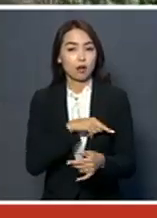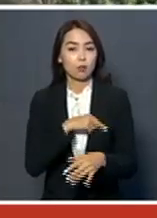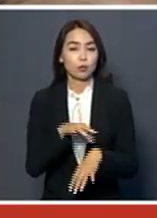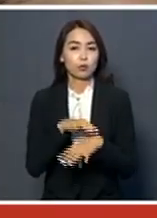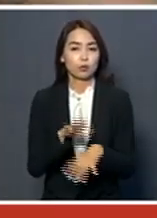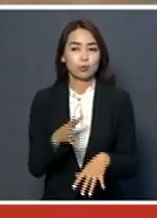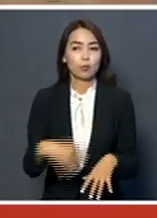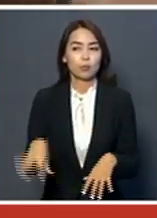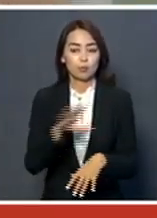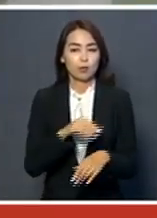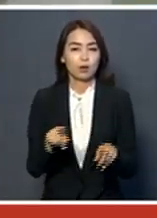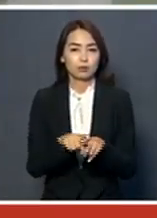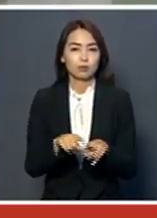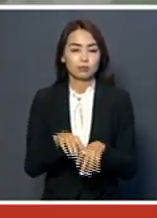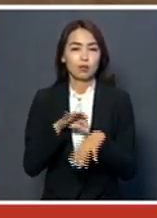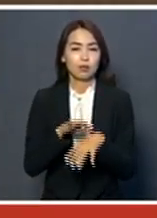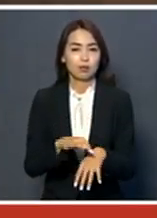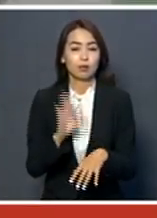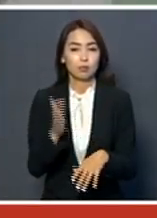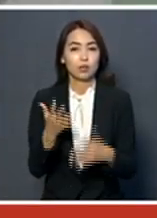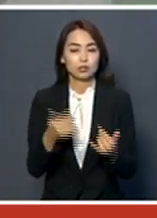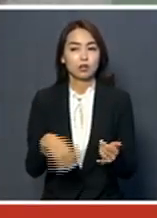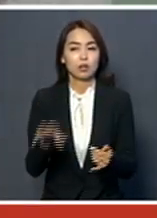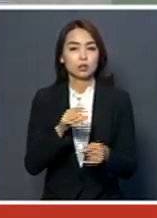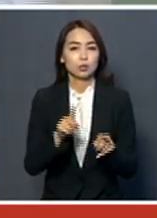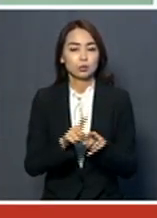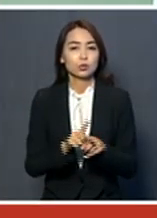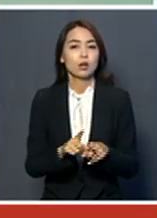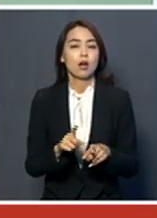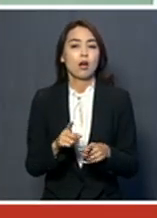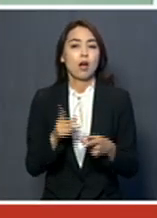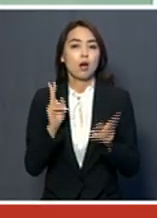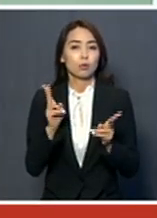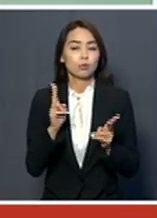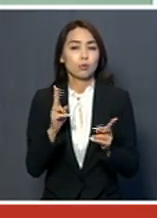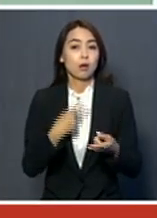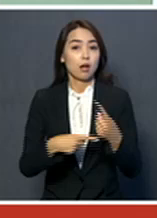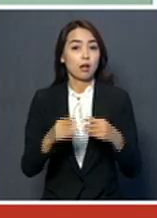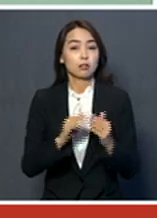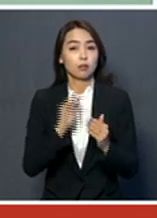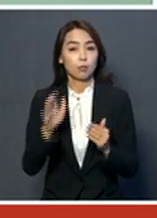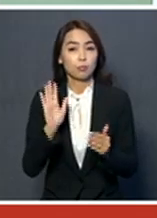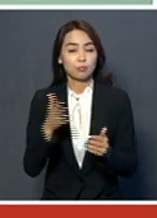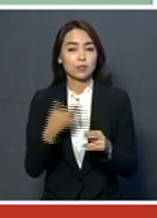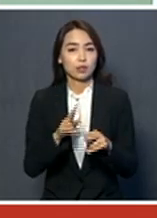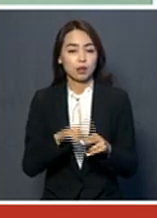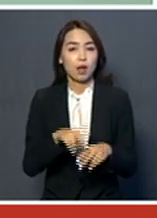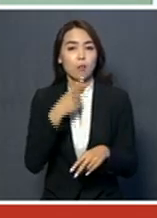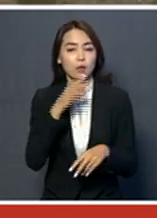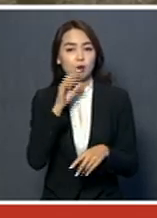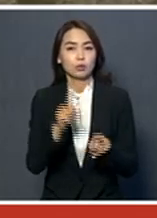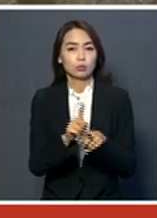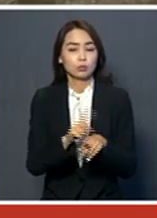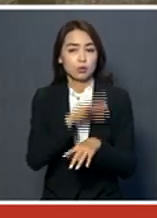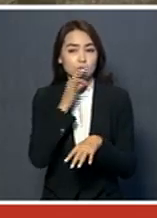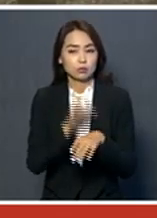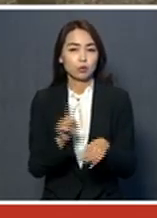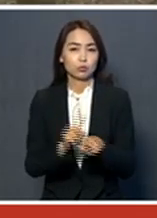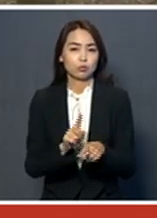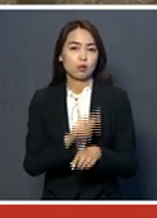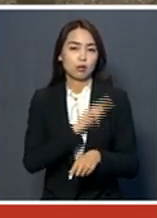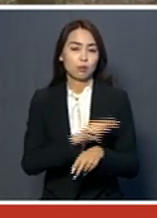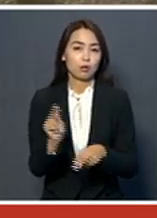бағытқа пойыз қатынай бастады. Ветеринарлық қызмет жануарлардың өлексесін іздеп, оны жою және залалсыздандыру жұмыстарын